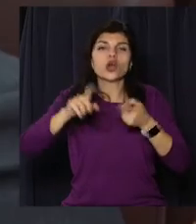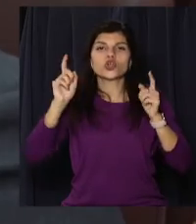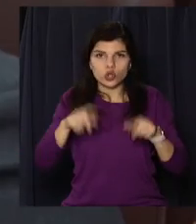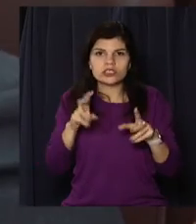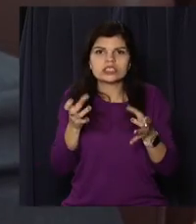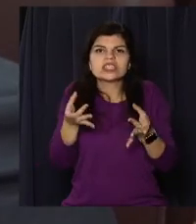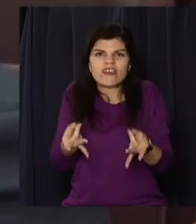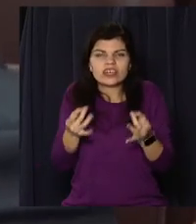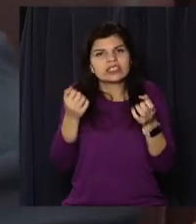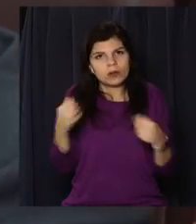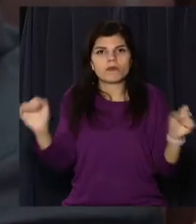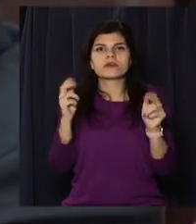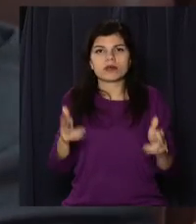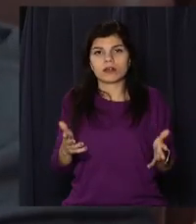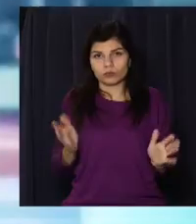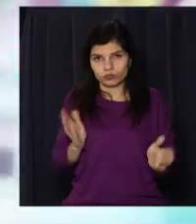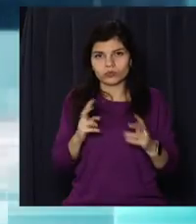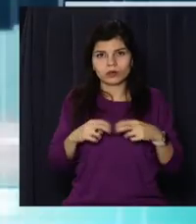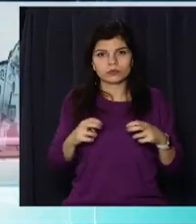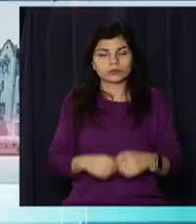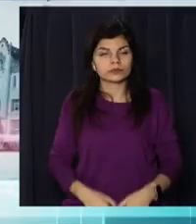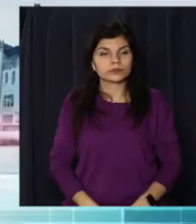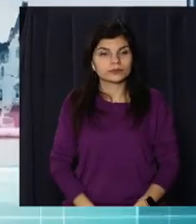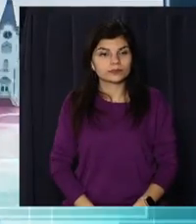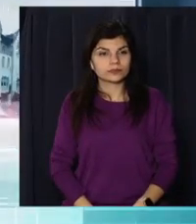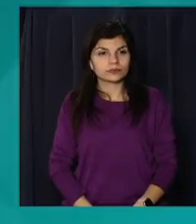News, телеканал «Відкритий».